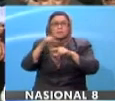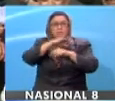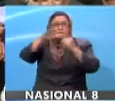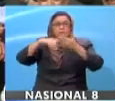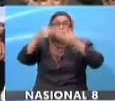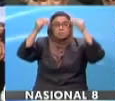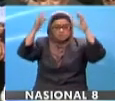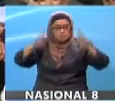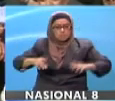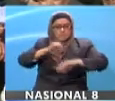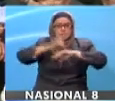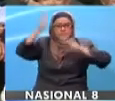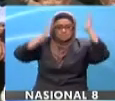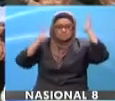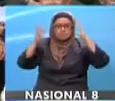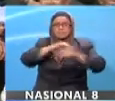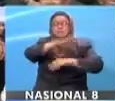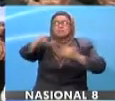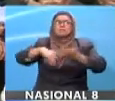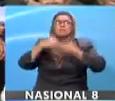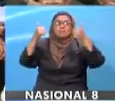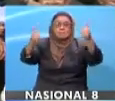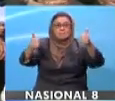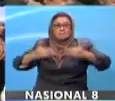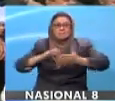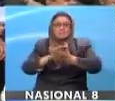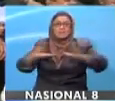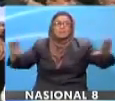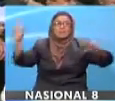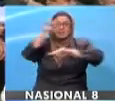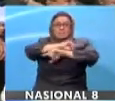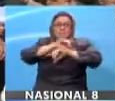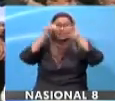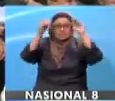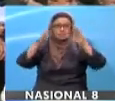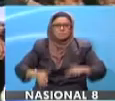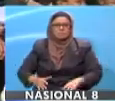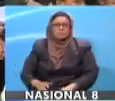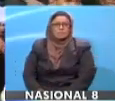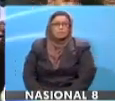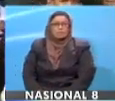you're also the great one, and we would like to wish you Happy Teachers Day!